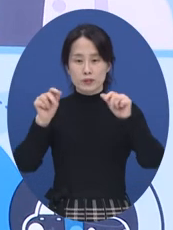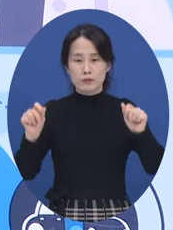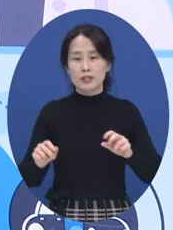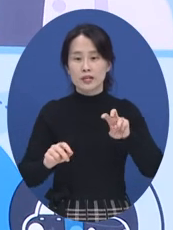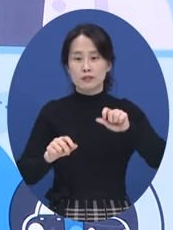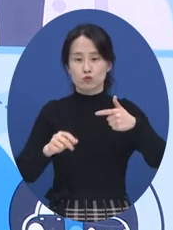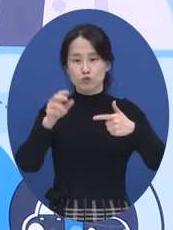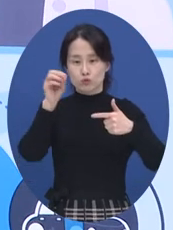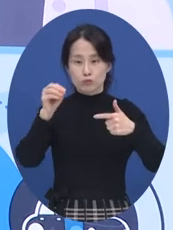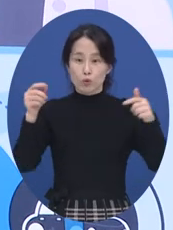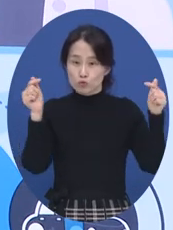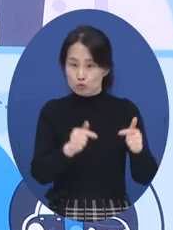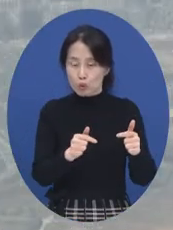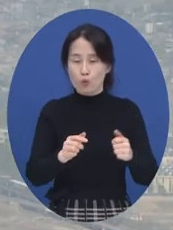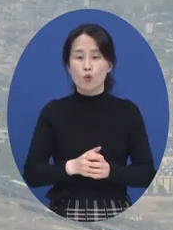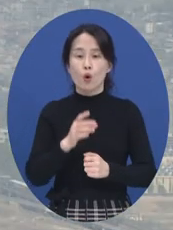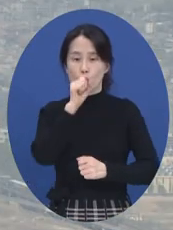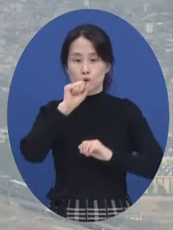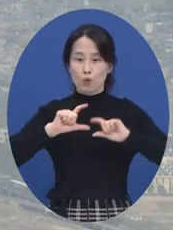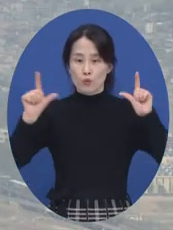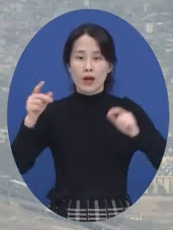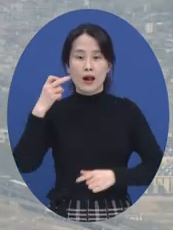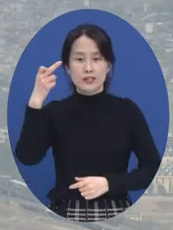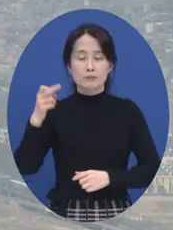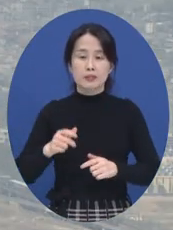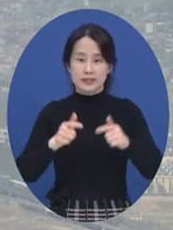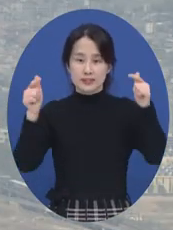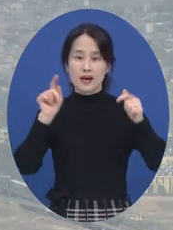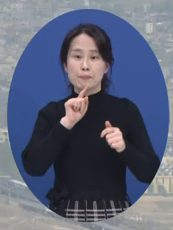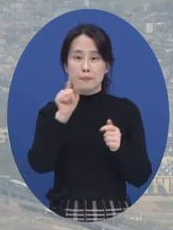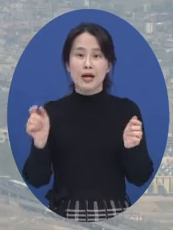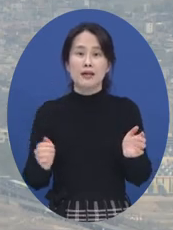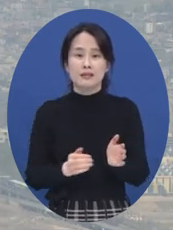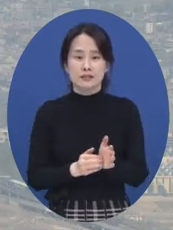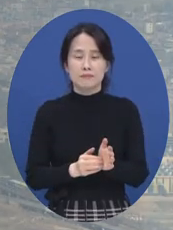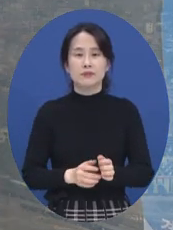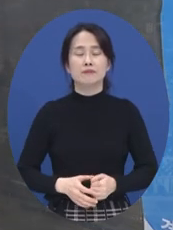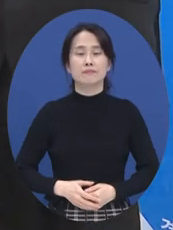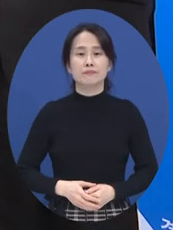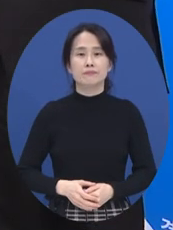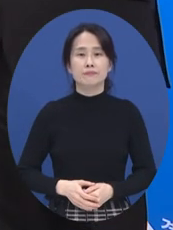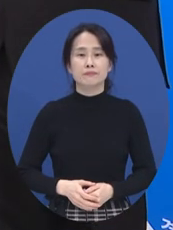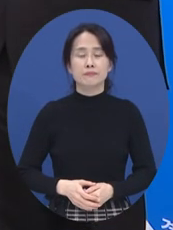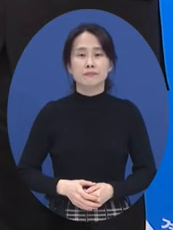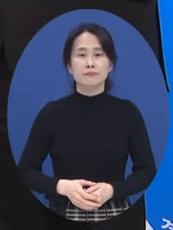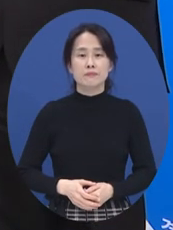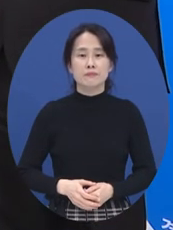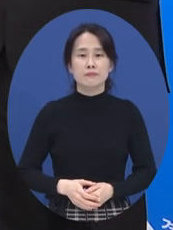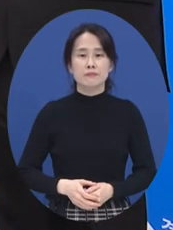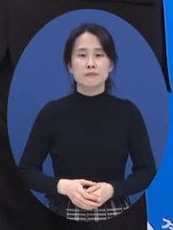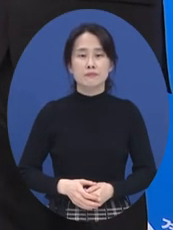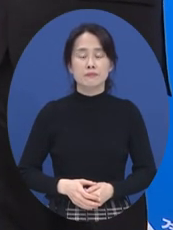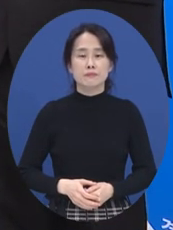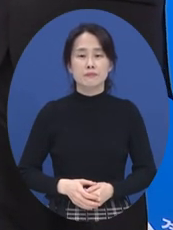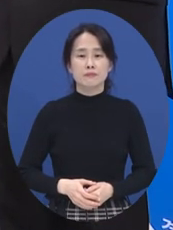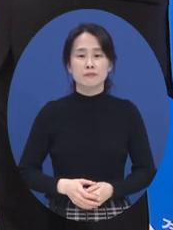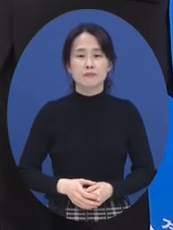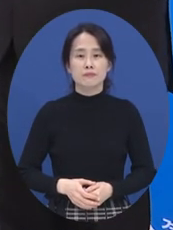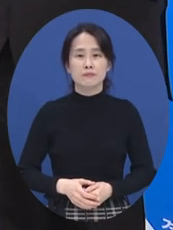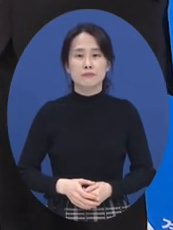26% 감소했고, 좋음 일수 또한 12일 증가했다고 밝혔습니다. 경기 주TV 최창순입니다.